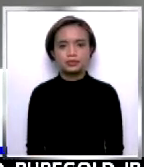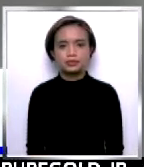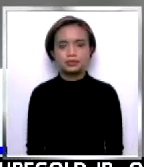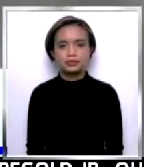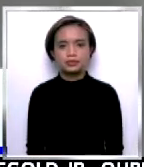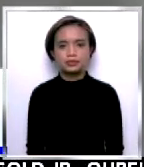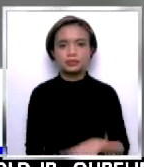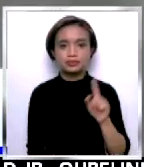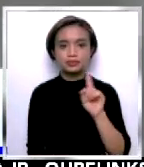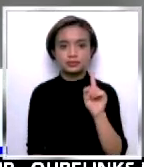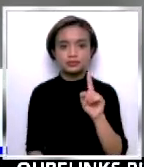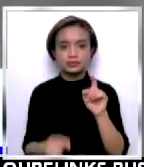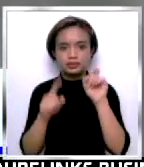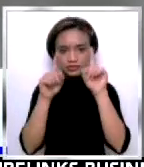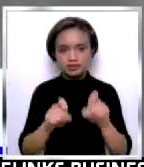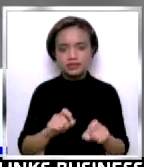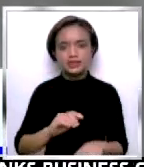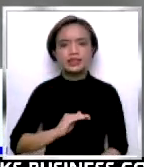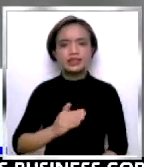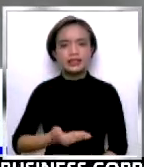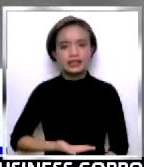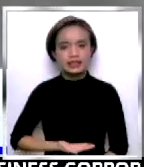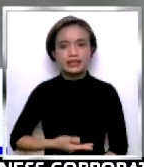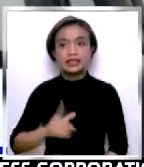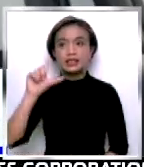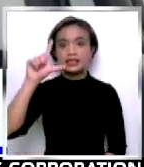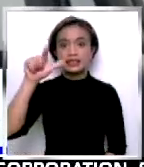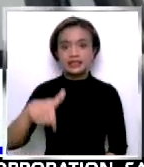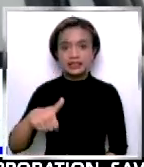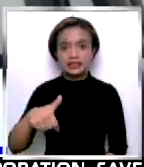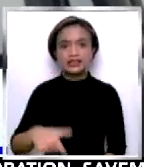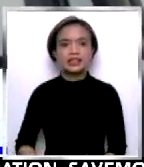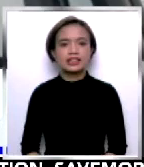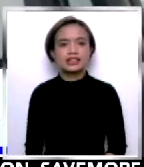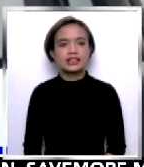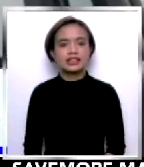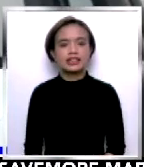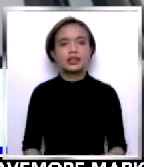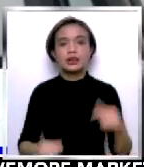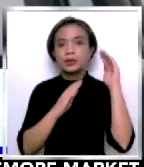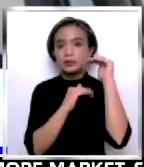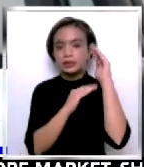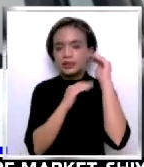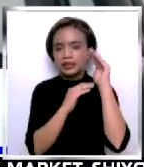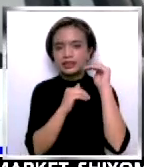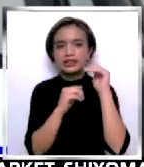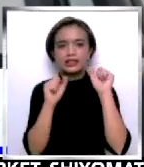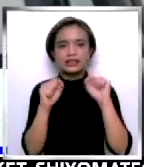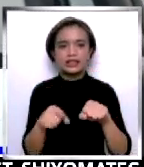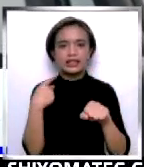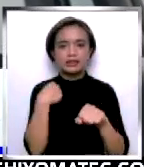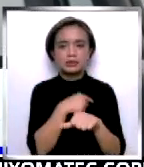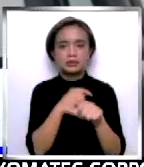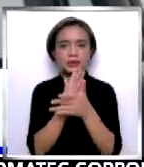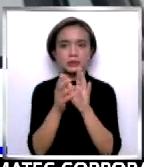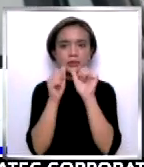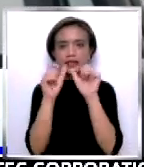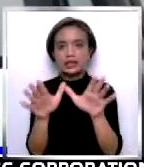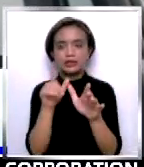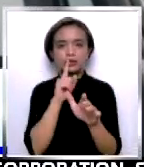ng mga pregnancy test. Alam ko na sooner or later, syempre, hopefully, mabiyayaan kami. So it was a lot of